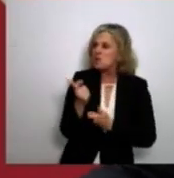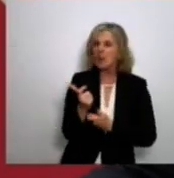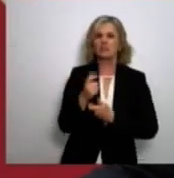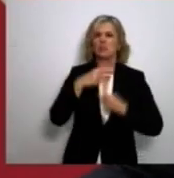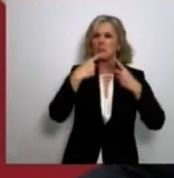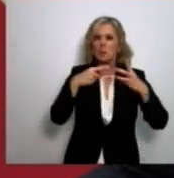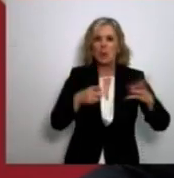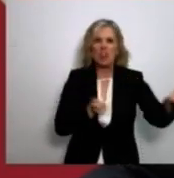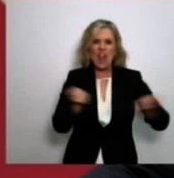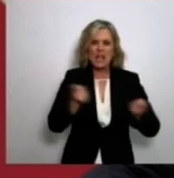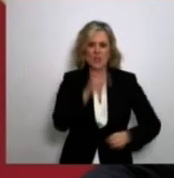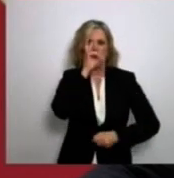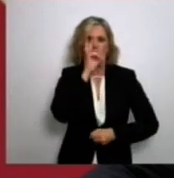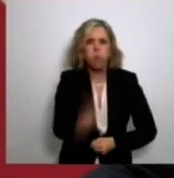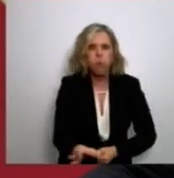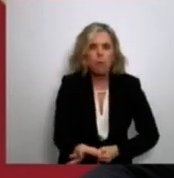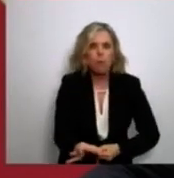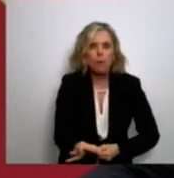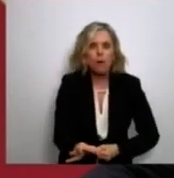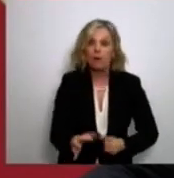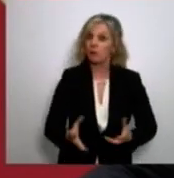ανθρώπων αμύφθησαν